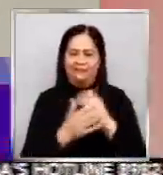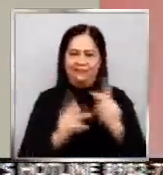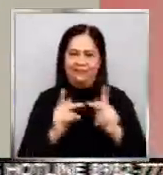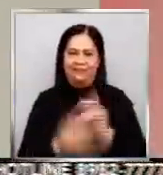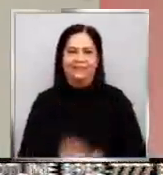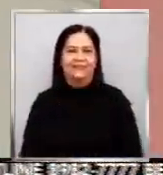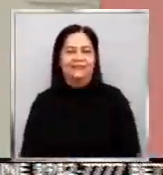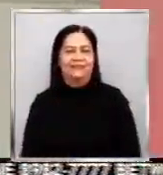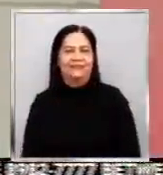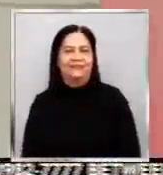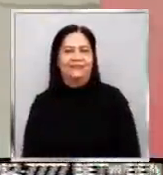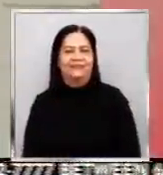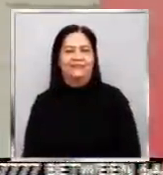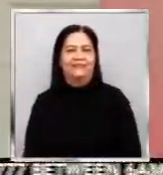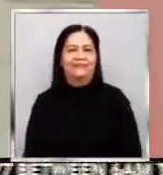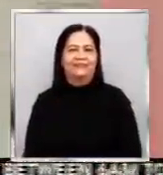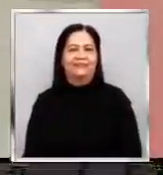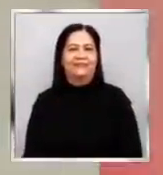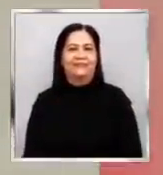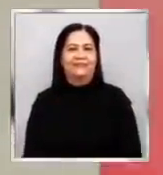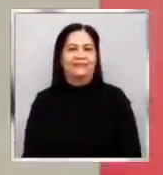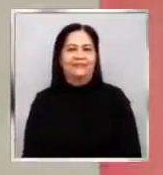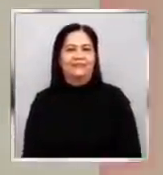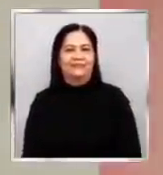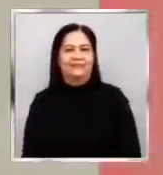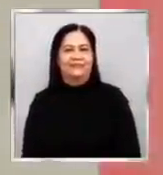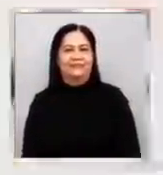Katatibayan nakatutok 24 oras.